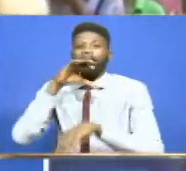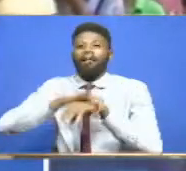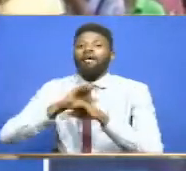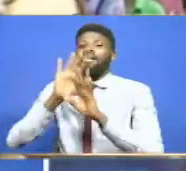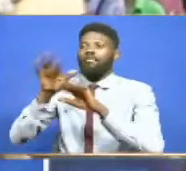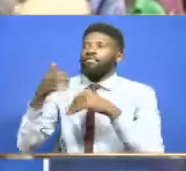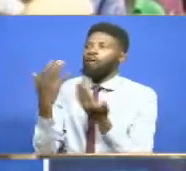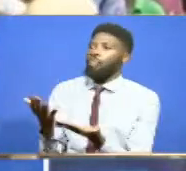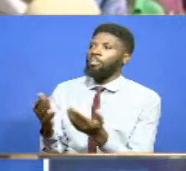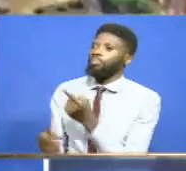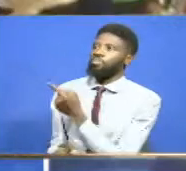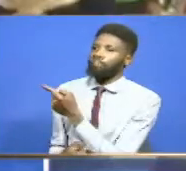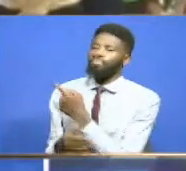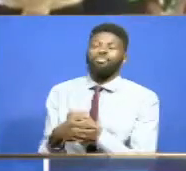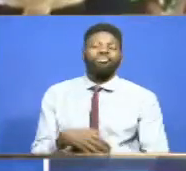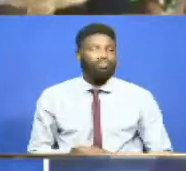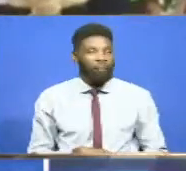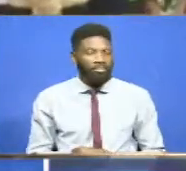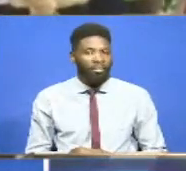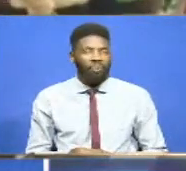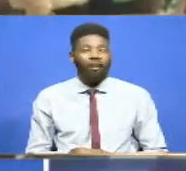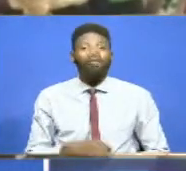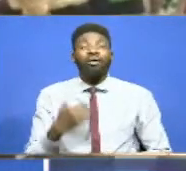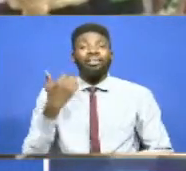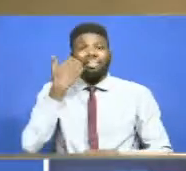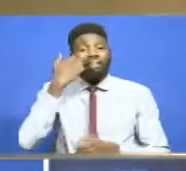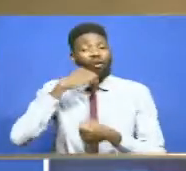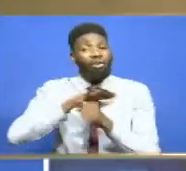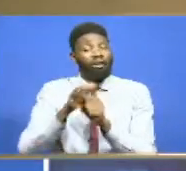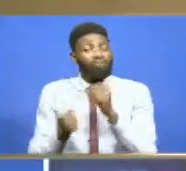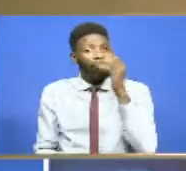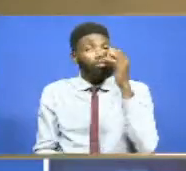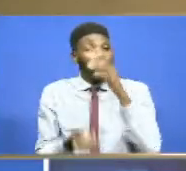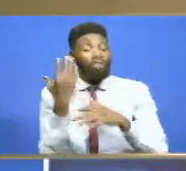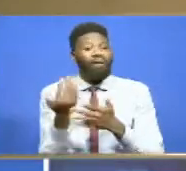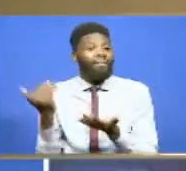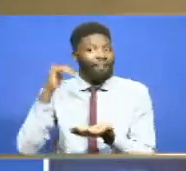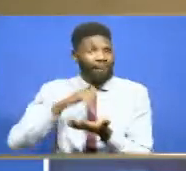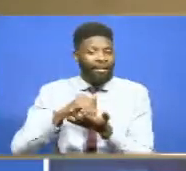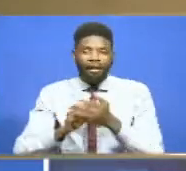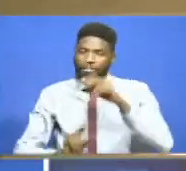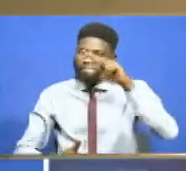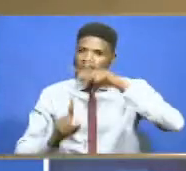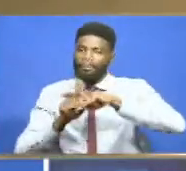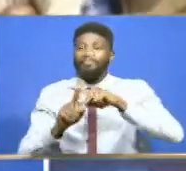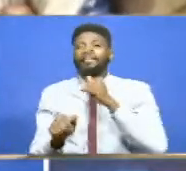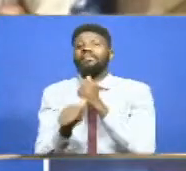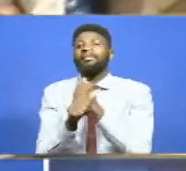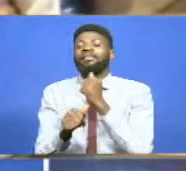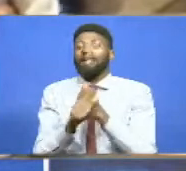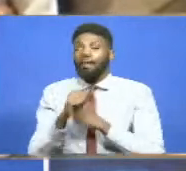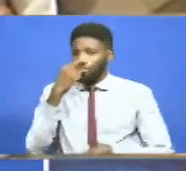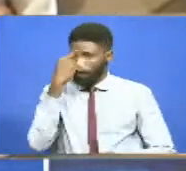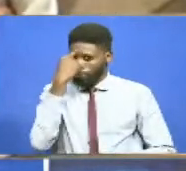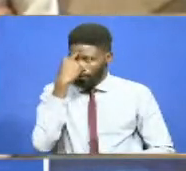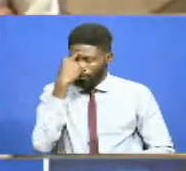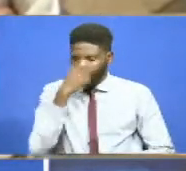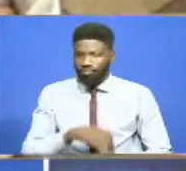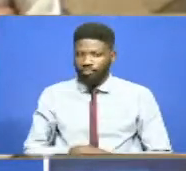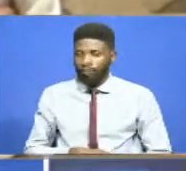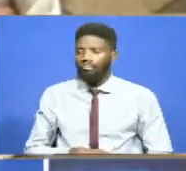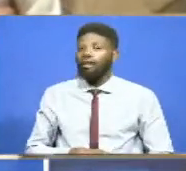Wimbi la pili la maambukizi ya virusi vya corona linazua madhara makubwa nchini India, huku maafisa wa